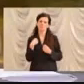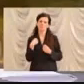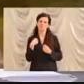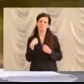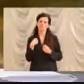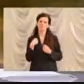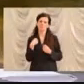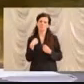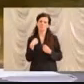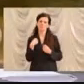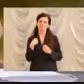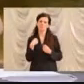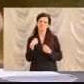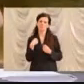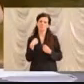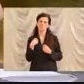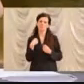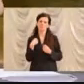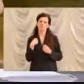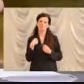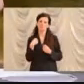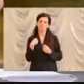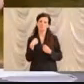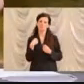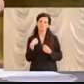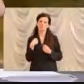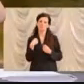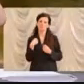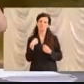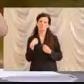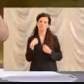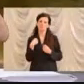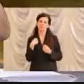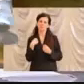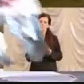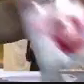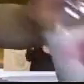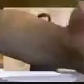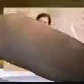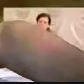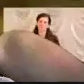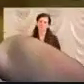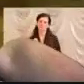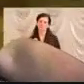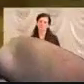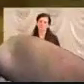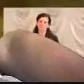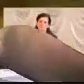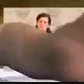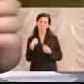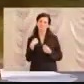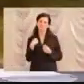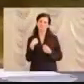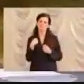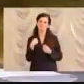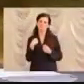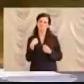grazie a tutti per l'invito ciao a tutti massimo stop a live a te il bottone